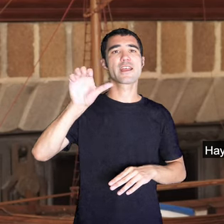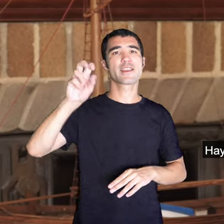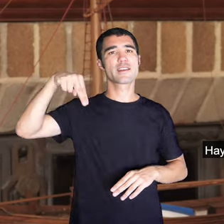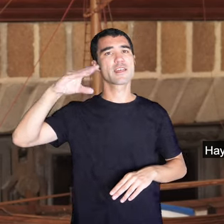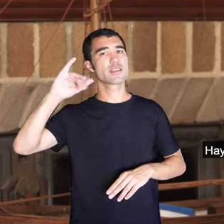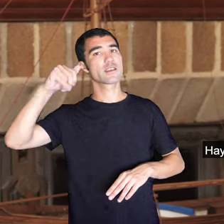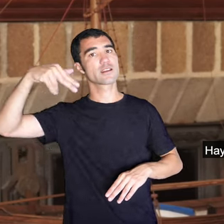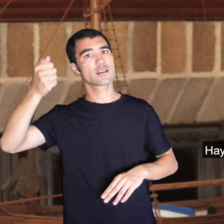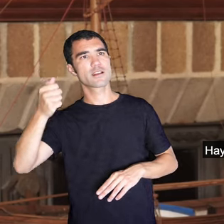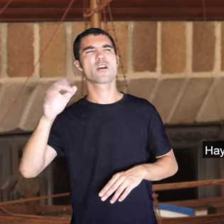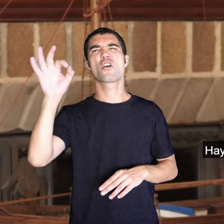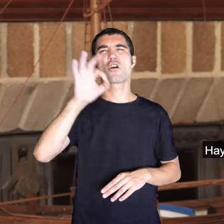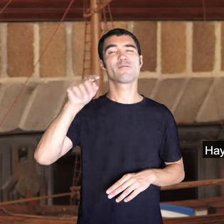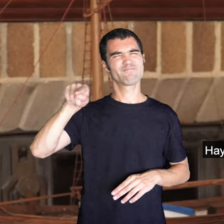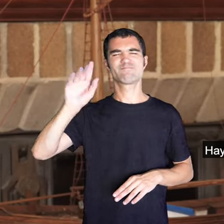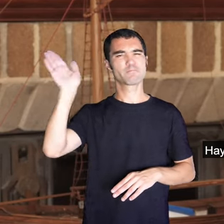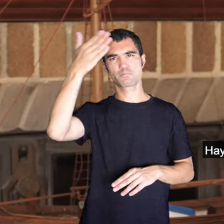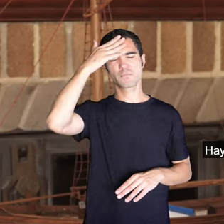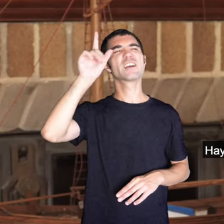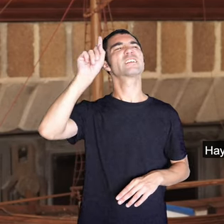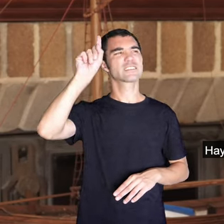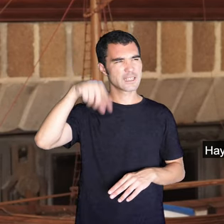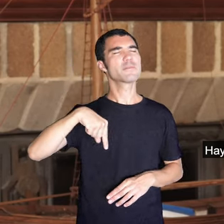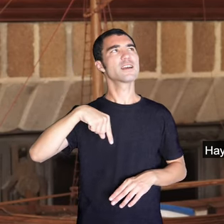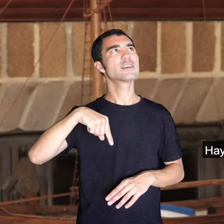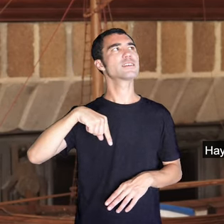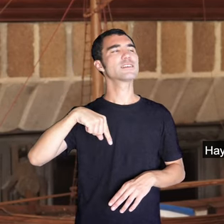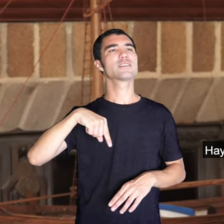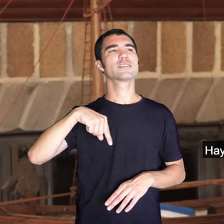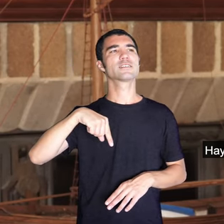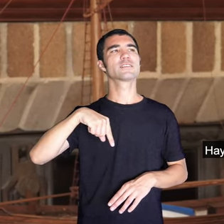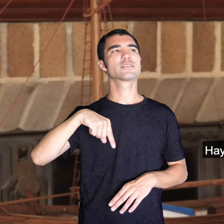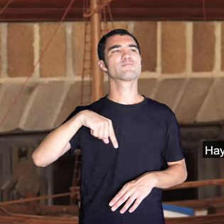i sobretot l'usina, i també